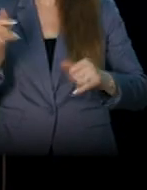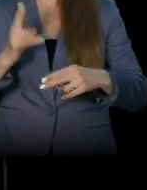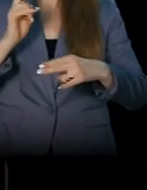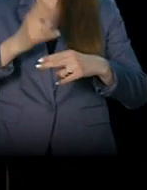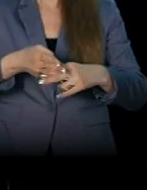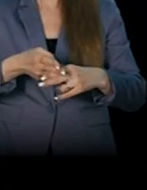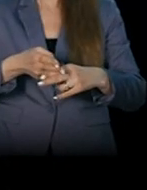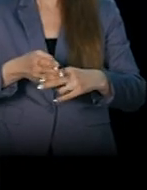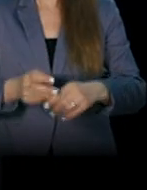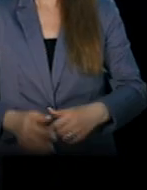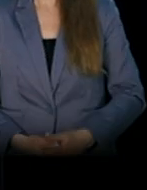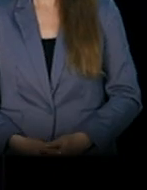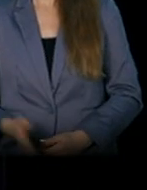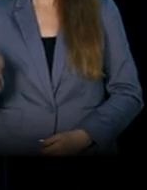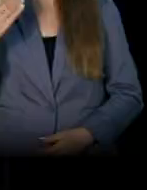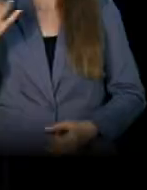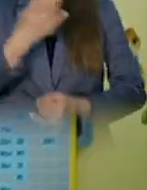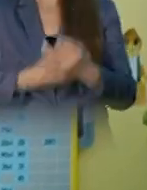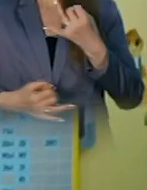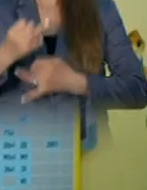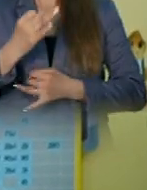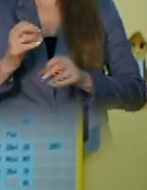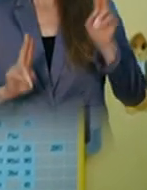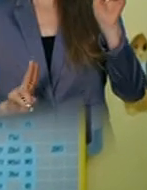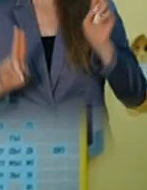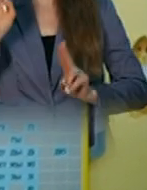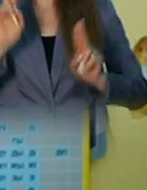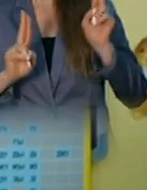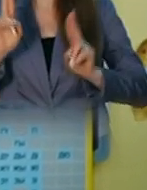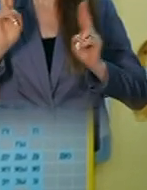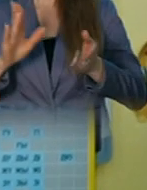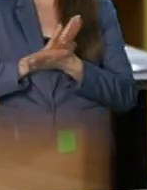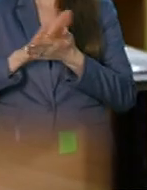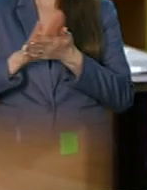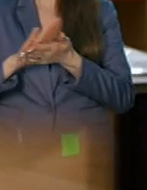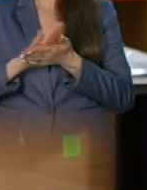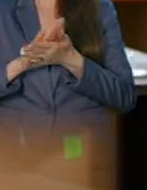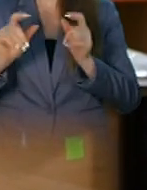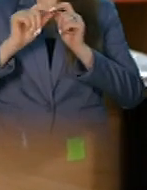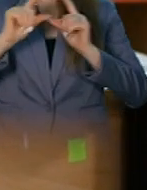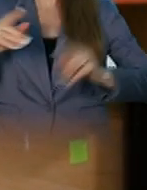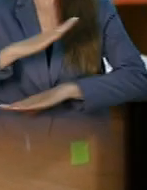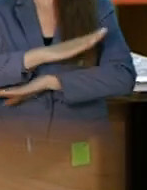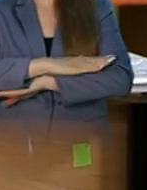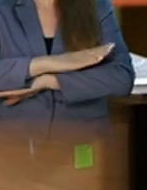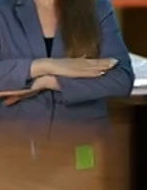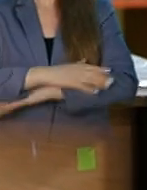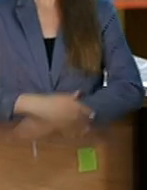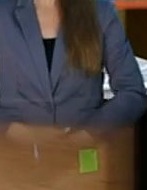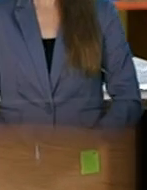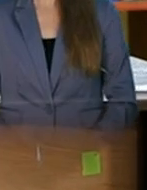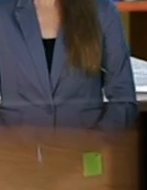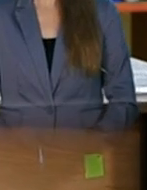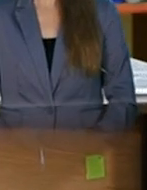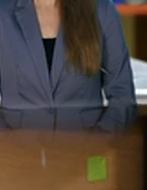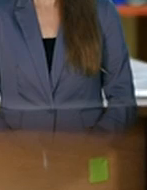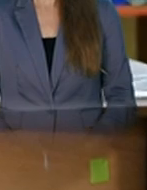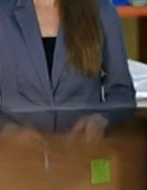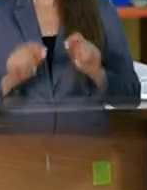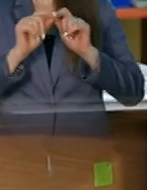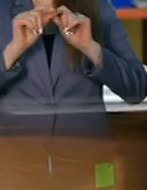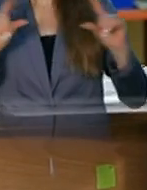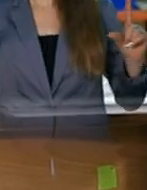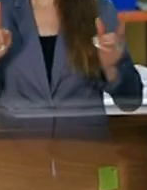туралы сөйлесетін боламыз. Мектептегі гигиена мен мінез-құлық ережелерін талқылайық. Біз